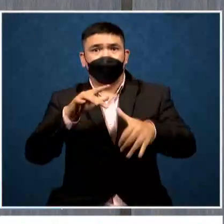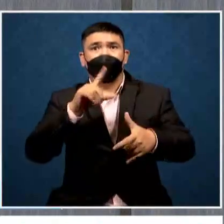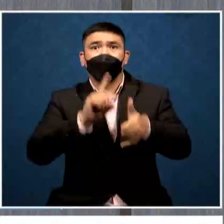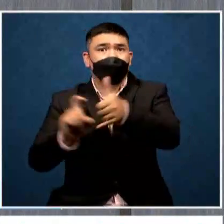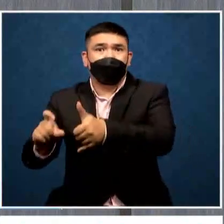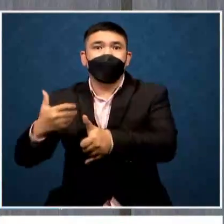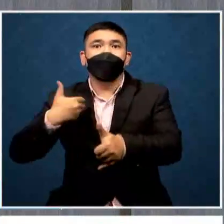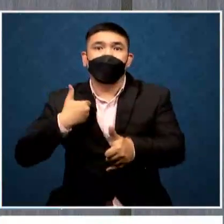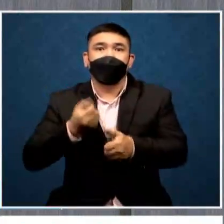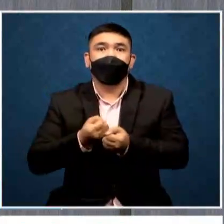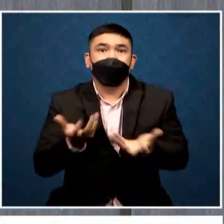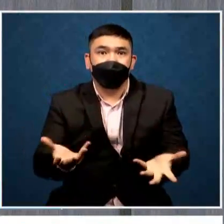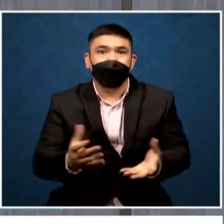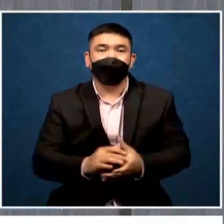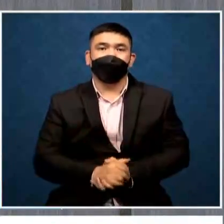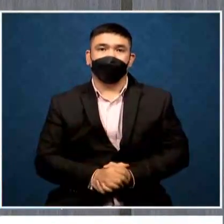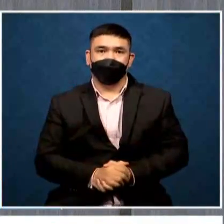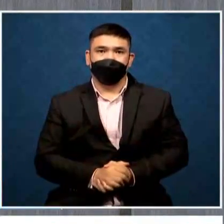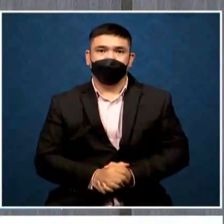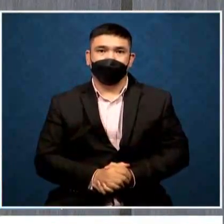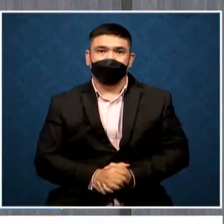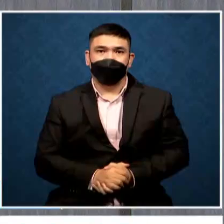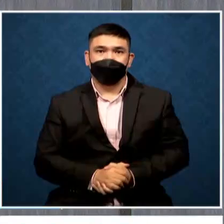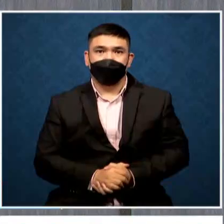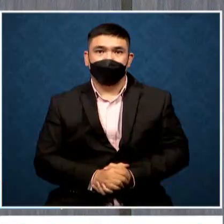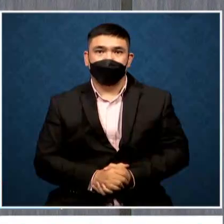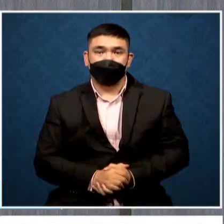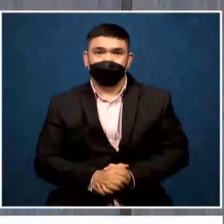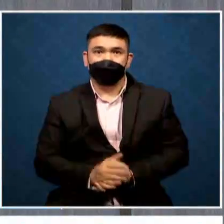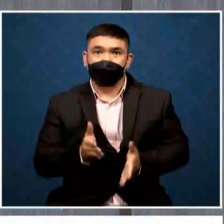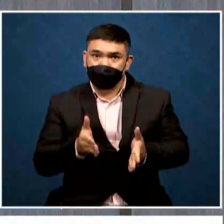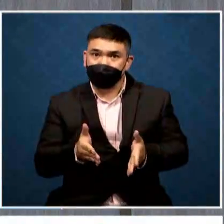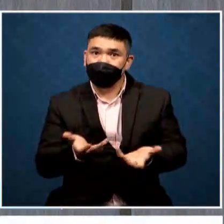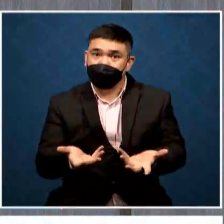ไม่นี่เรียกว่ากลางน้